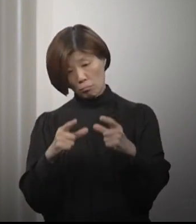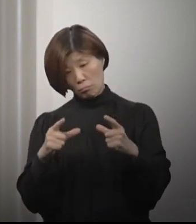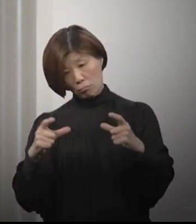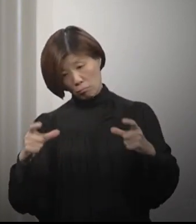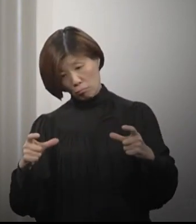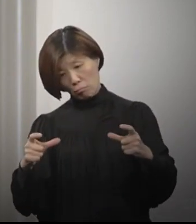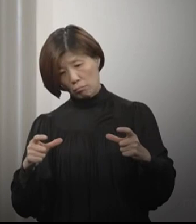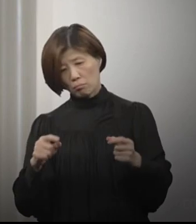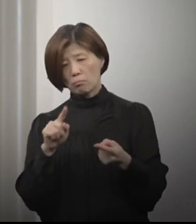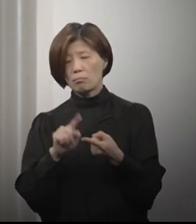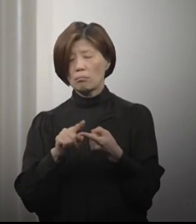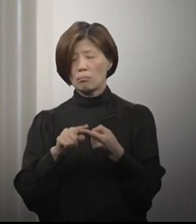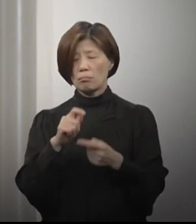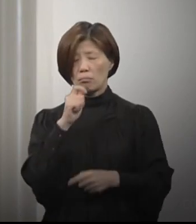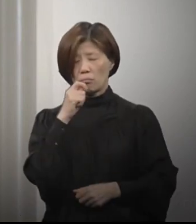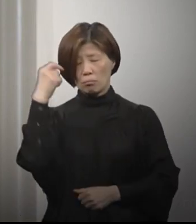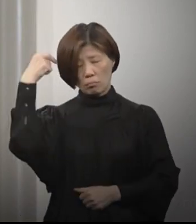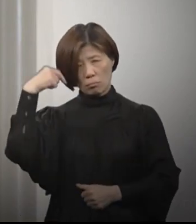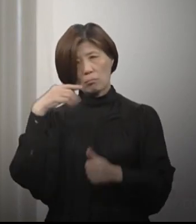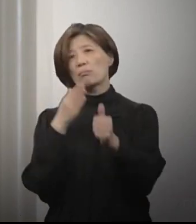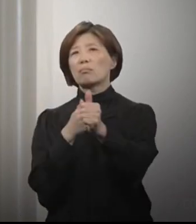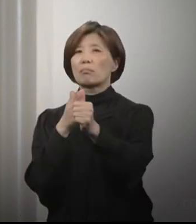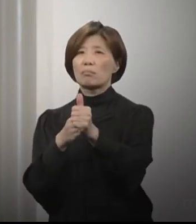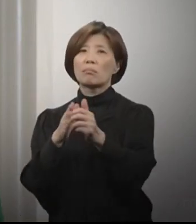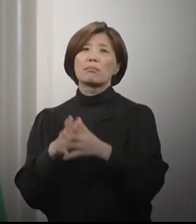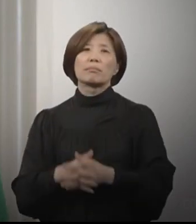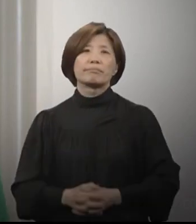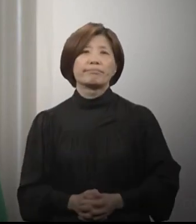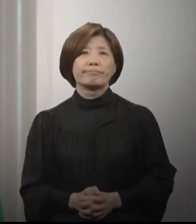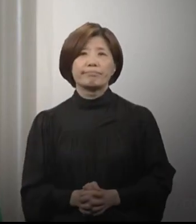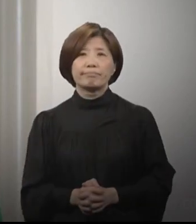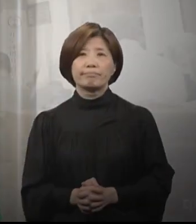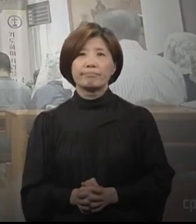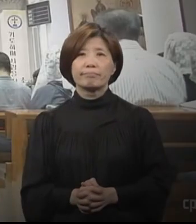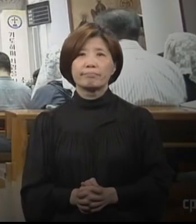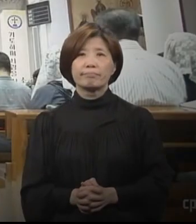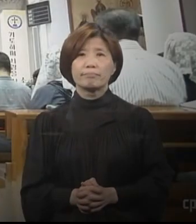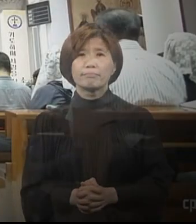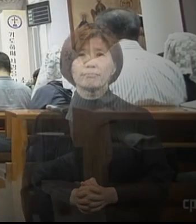있는지 묵상해 보는 시간 갖도록 하겠습니다.